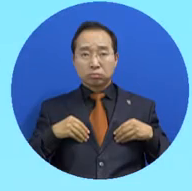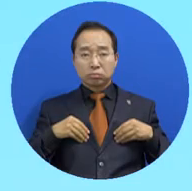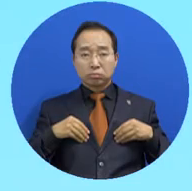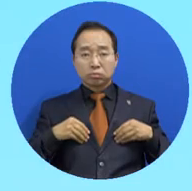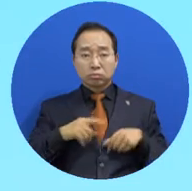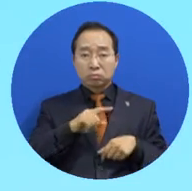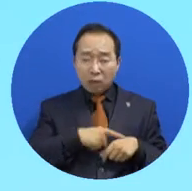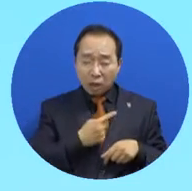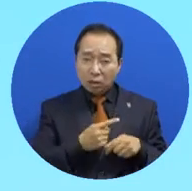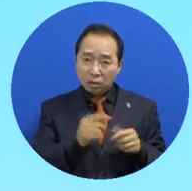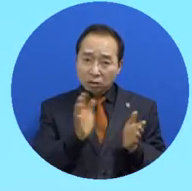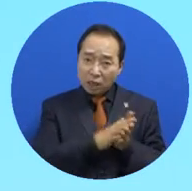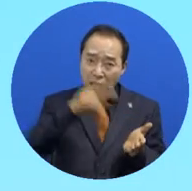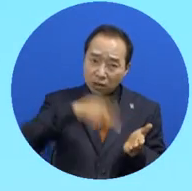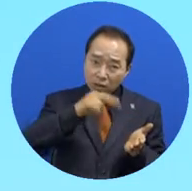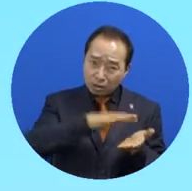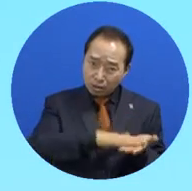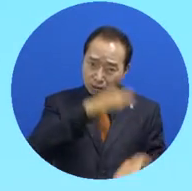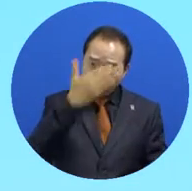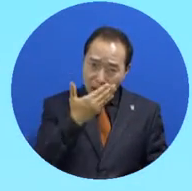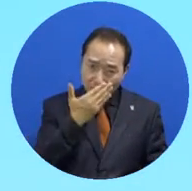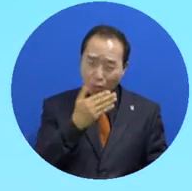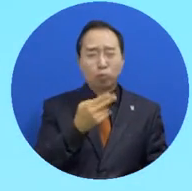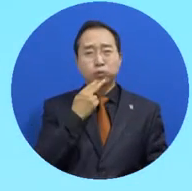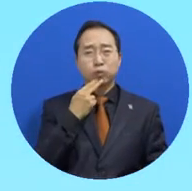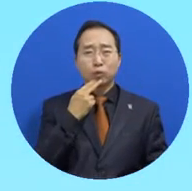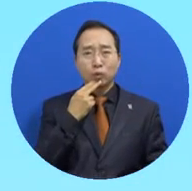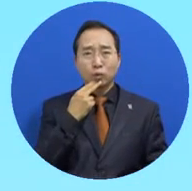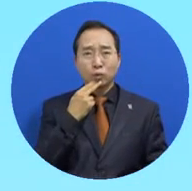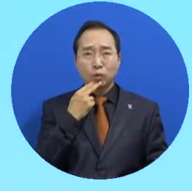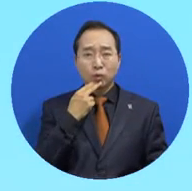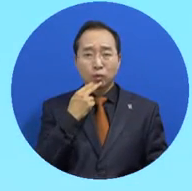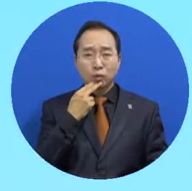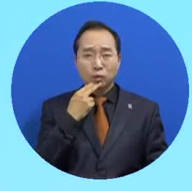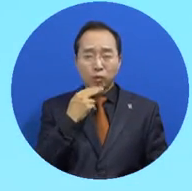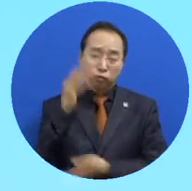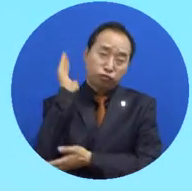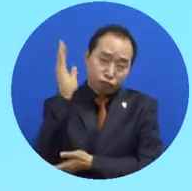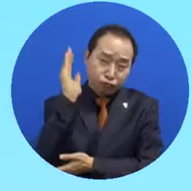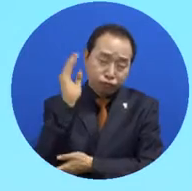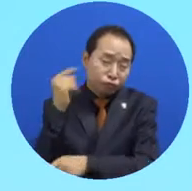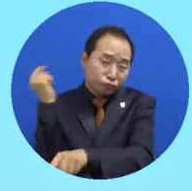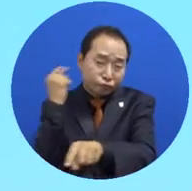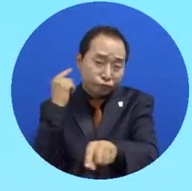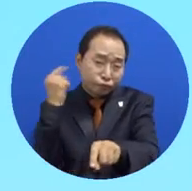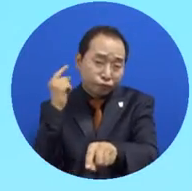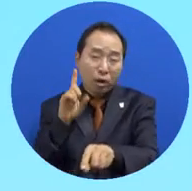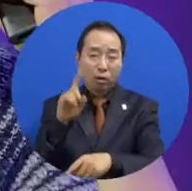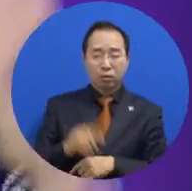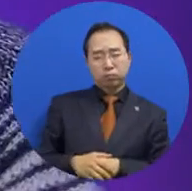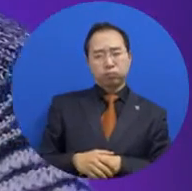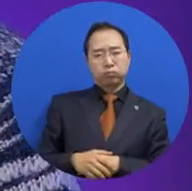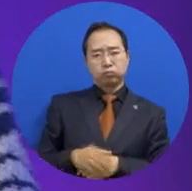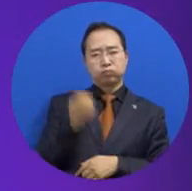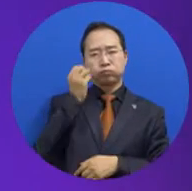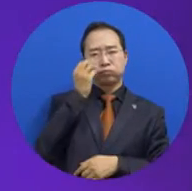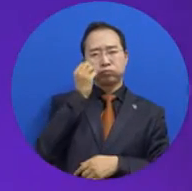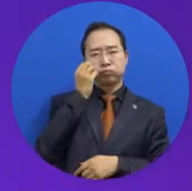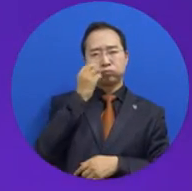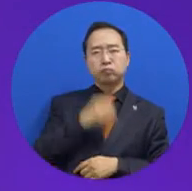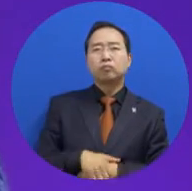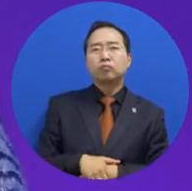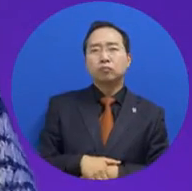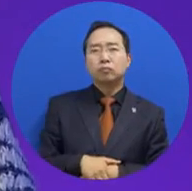그럼 독서 시장은 늘어나질 않아요. 그냥 계속 듣는 거예요. 저자의 얘기를 계속 듣는 거예요. 이건